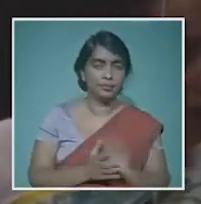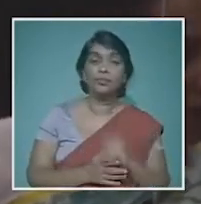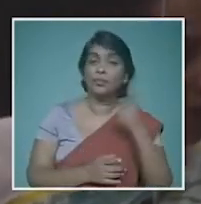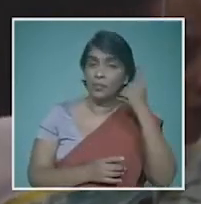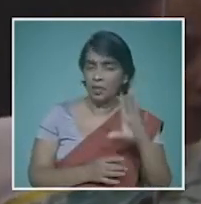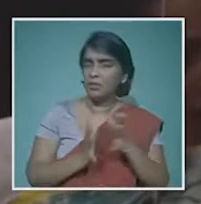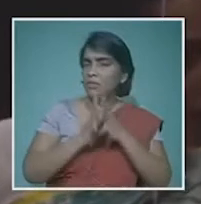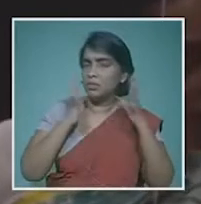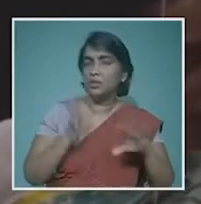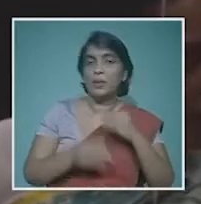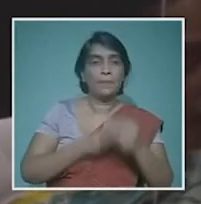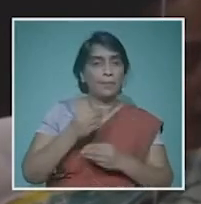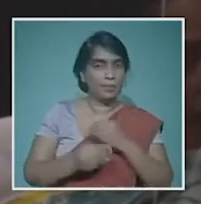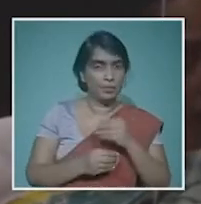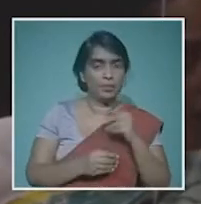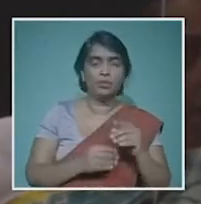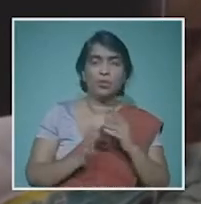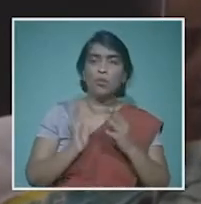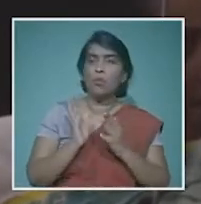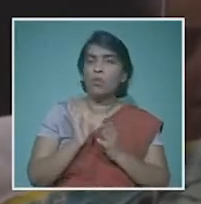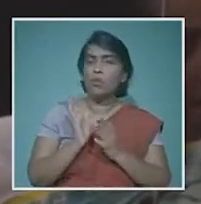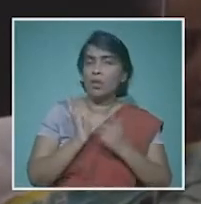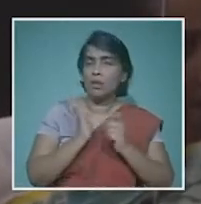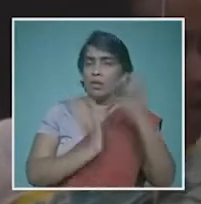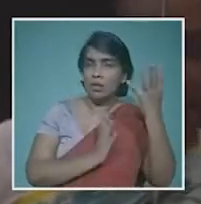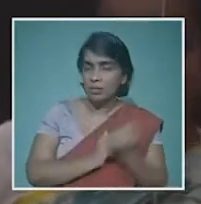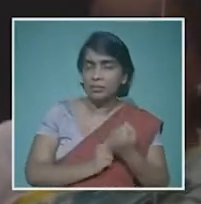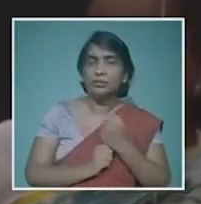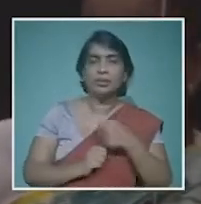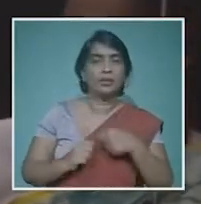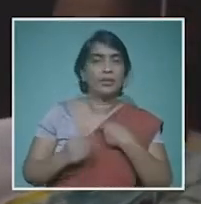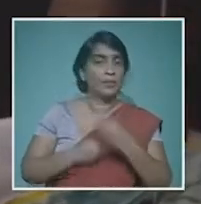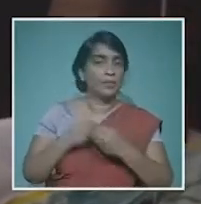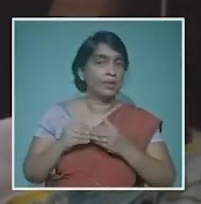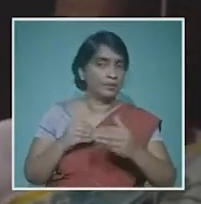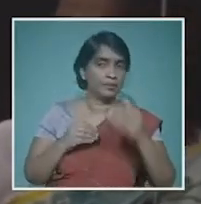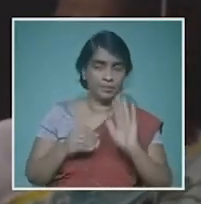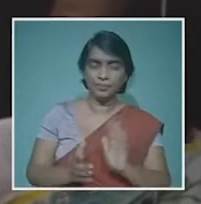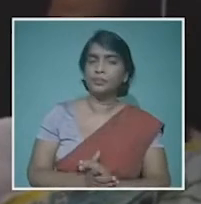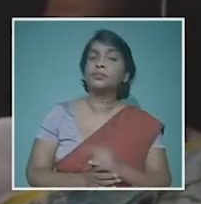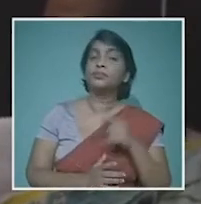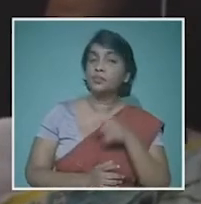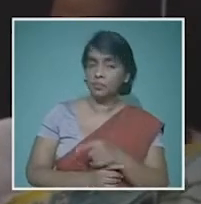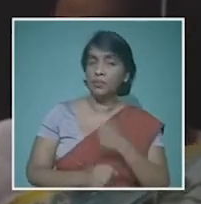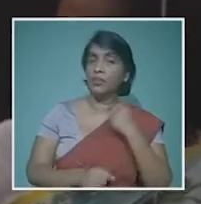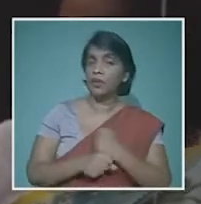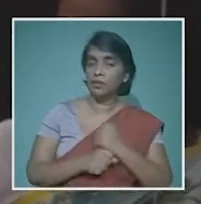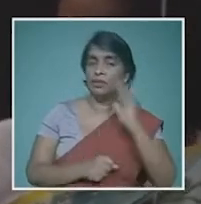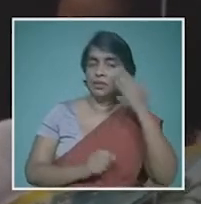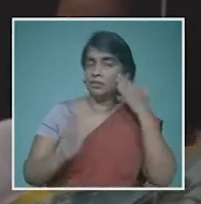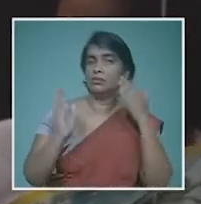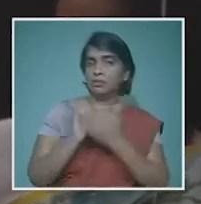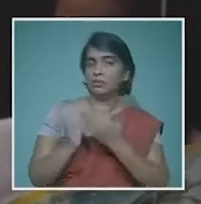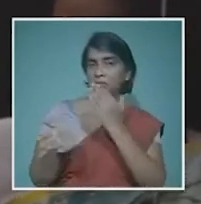එබැවින් බහුතර ව්‍යාපාර මොනටෝරියම් ලබාගෙන ණය සහනපත දැනට ව්‍යාපාර කරගෙන යනු ඇත. මෙහිදී රජයේ විශේෂ